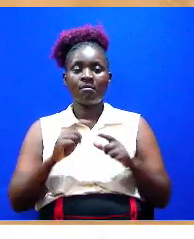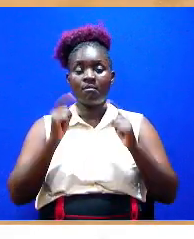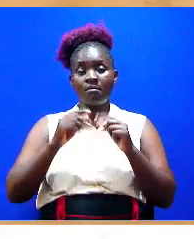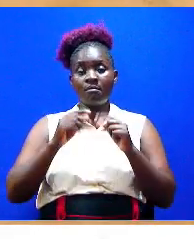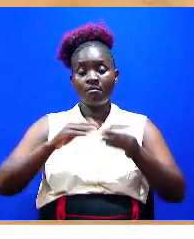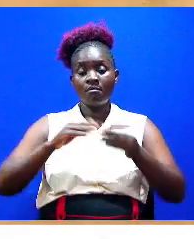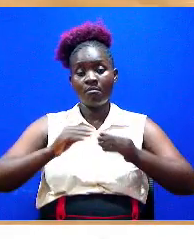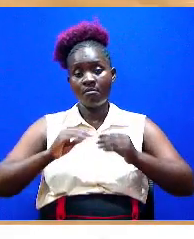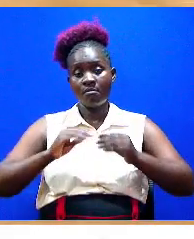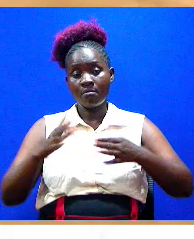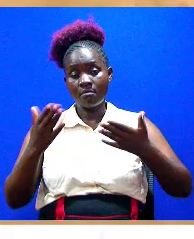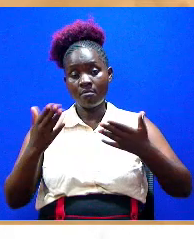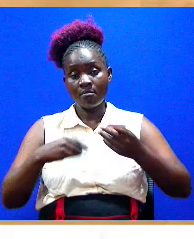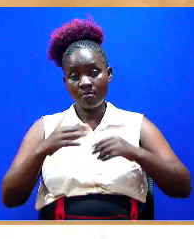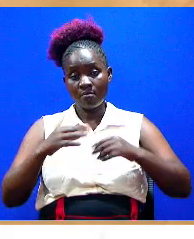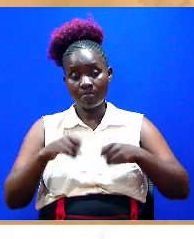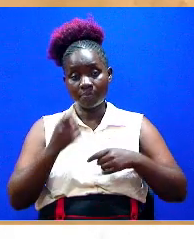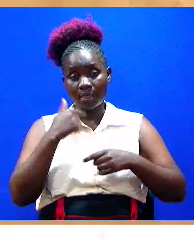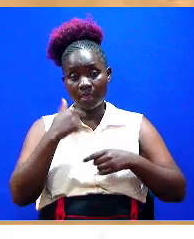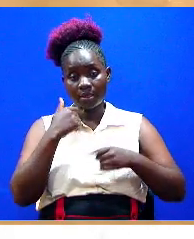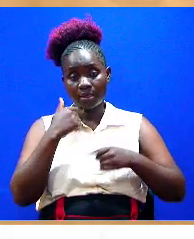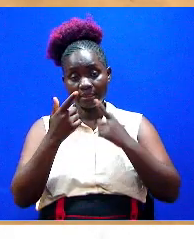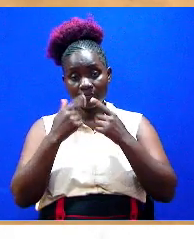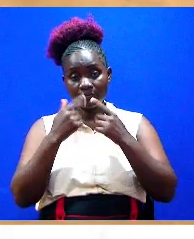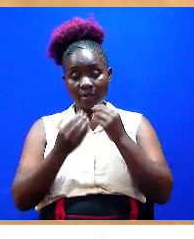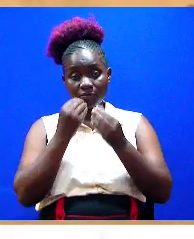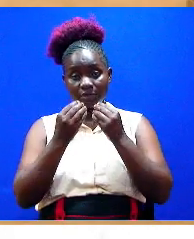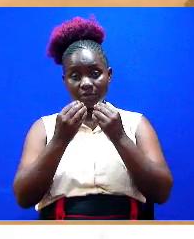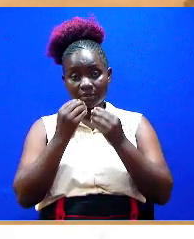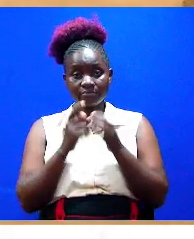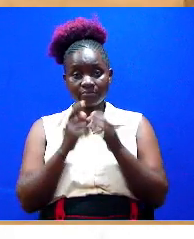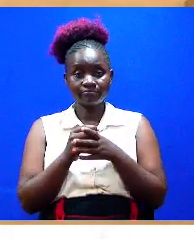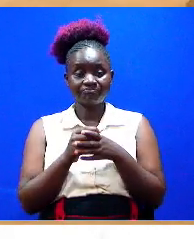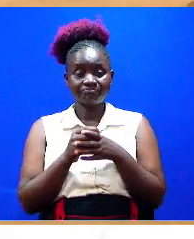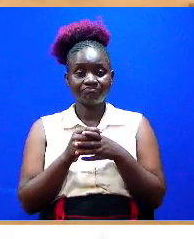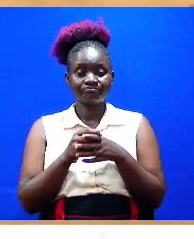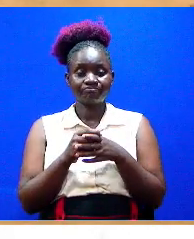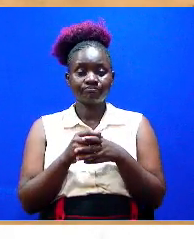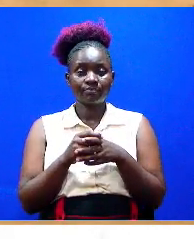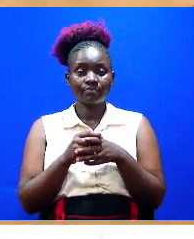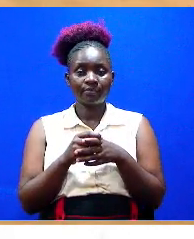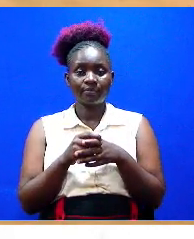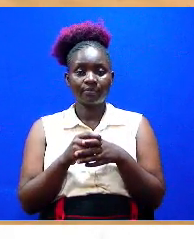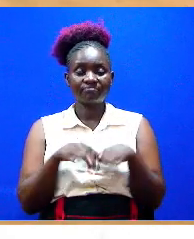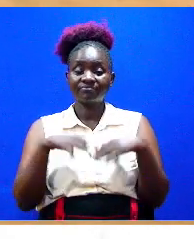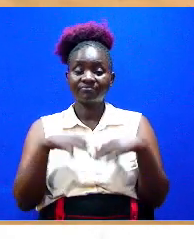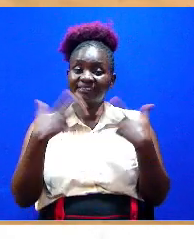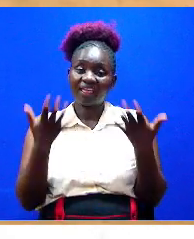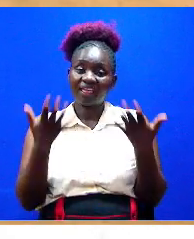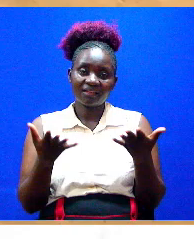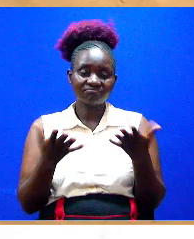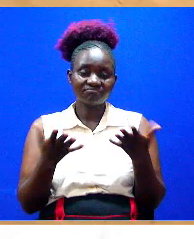bore marende nabongo mwenda agira bona kali kwenyara nabali go unali